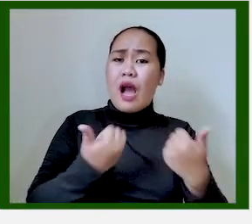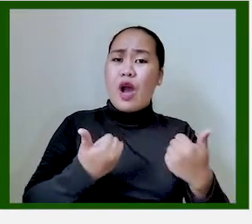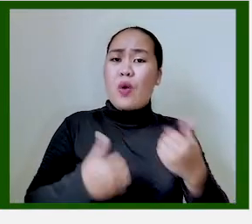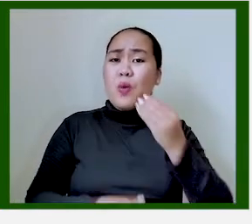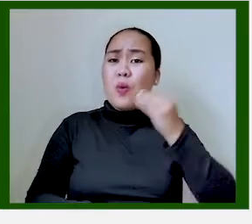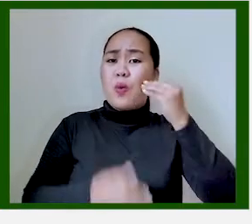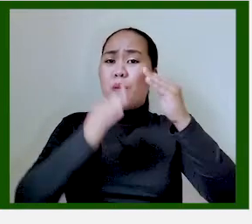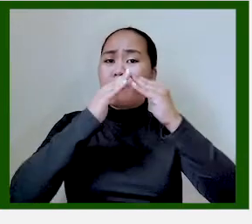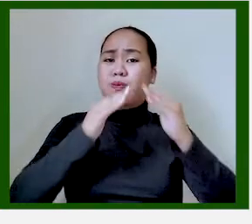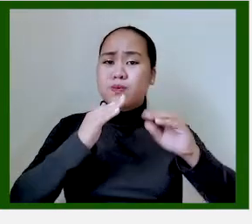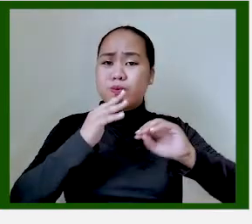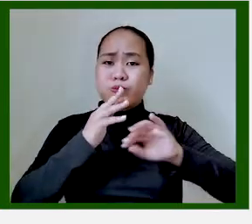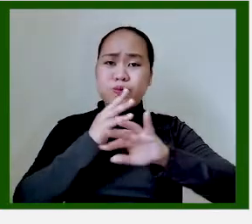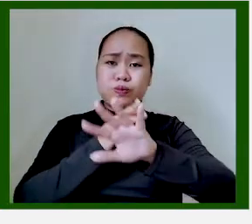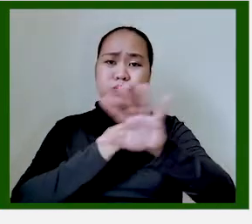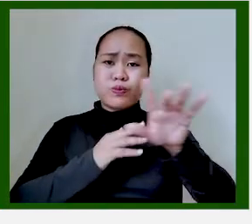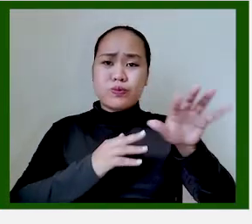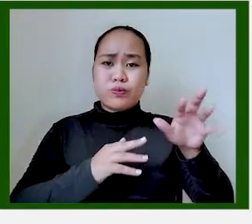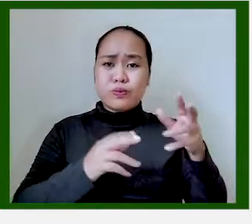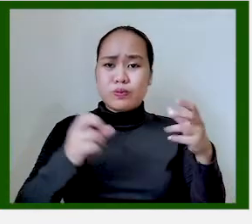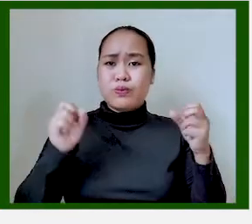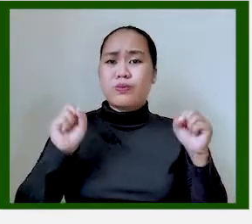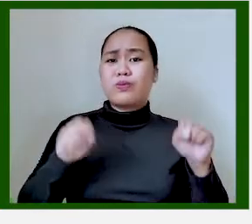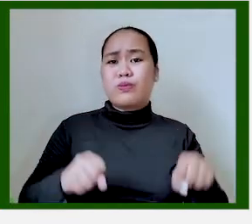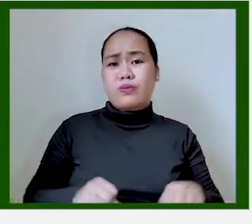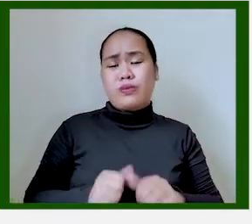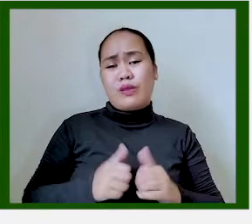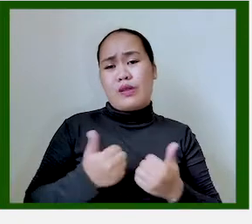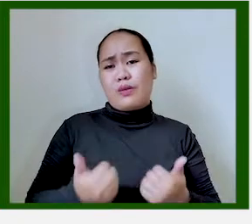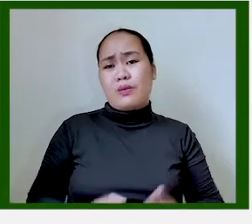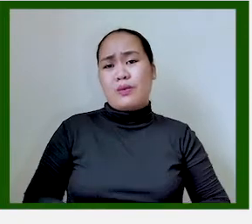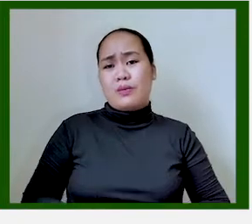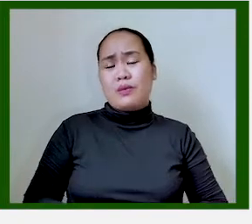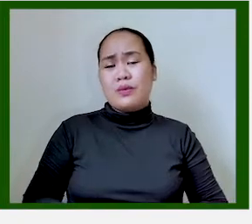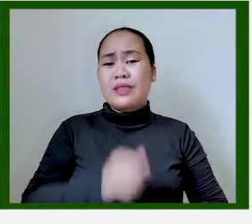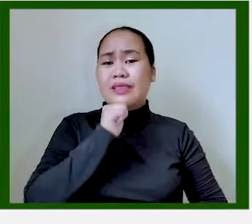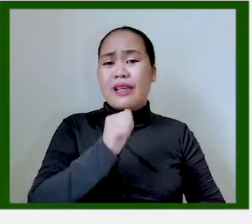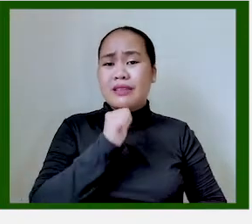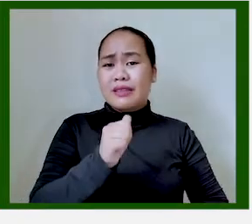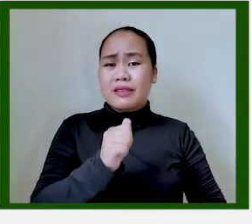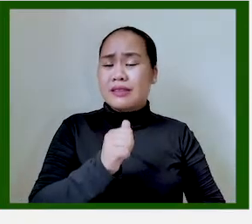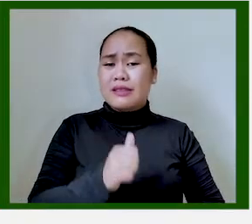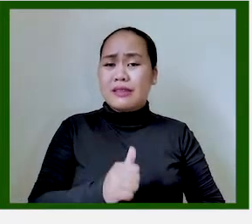no? Hindi po natin pwedeng isa walang bahala